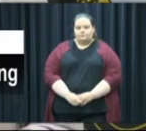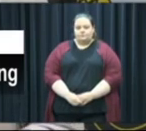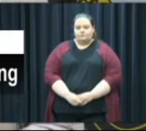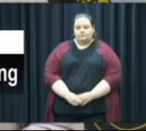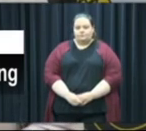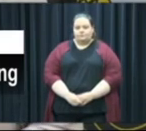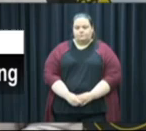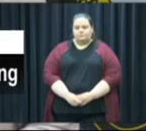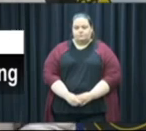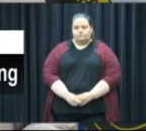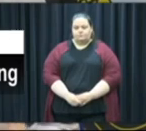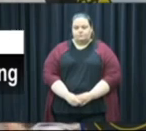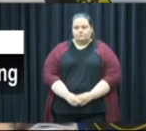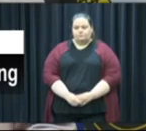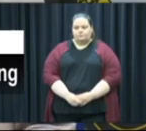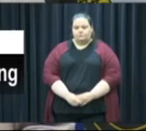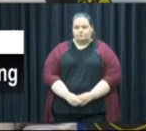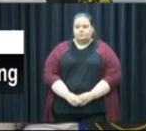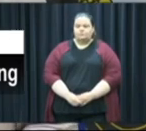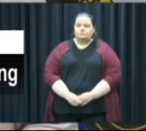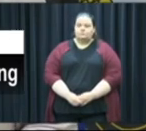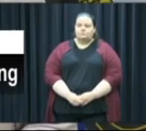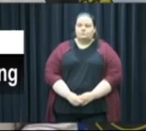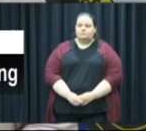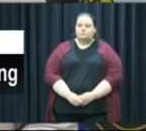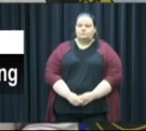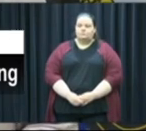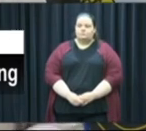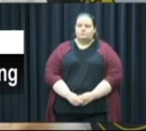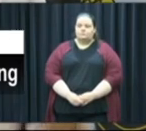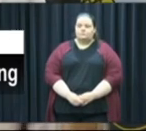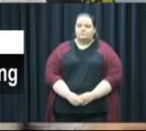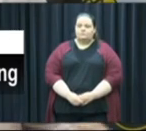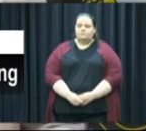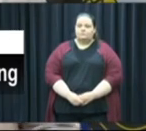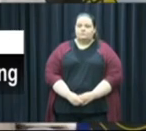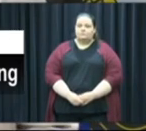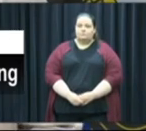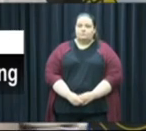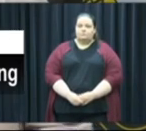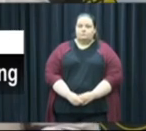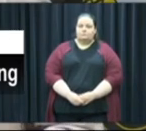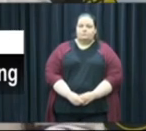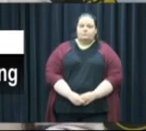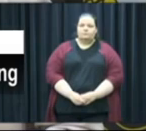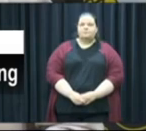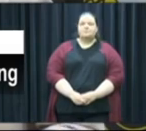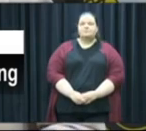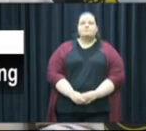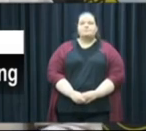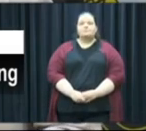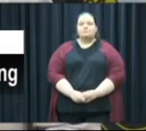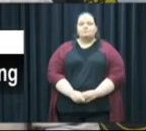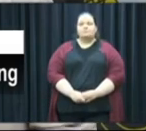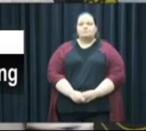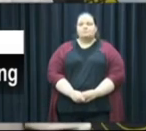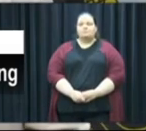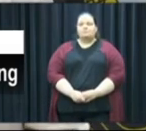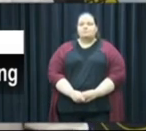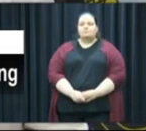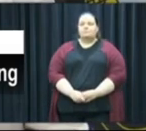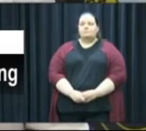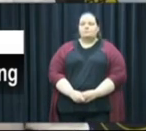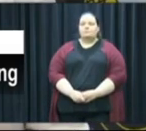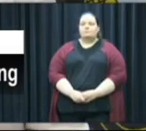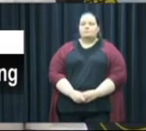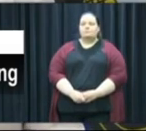ça va être quelque chose qui va être plus que fortement recommandé. Ça serait requis.